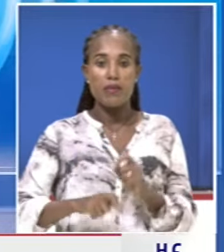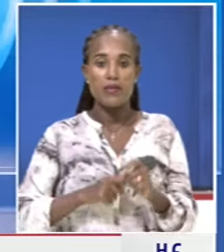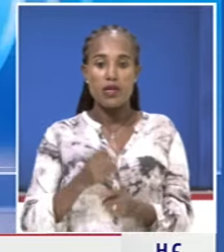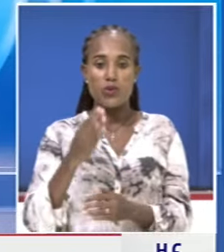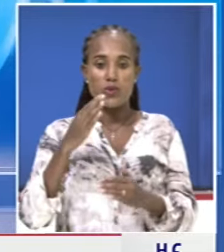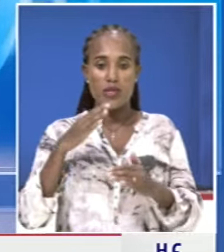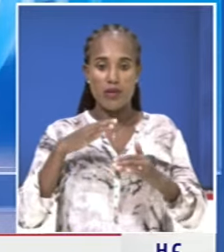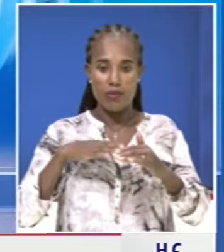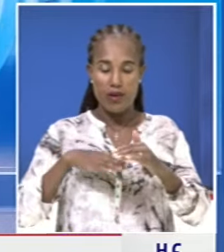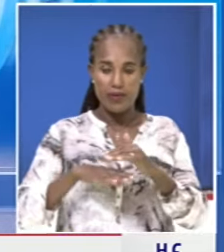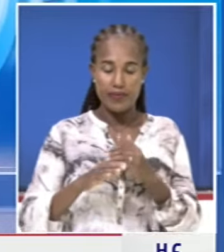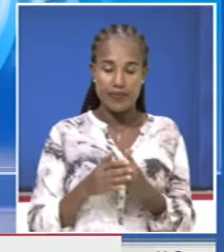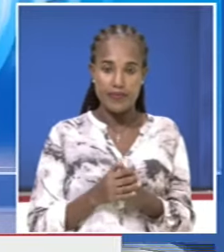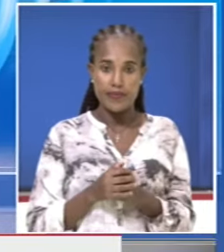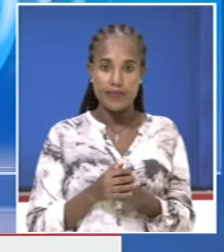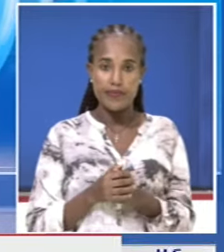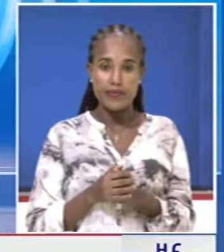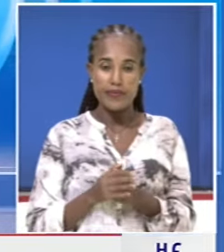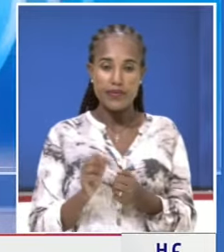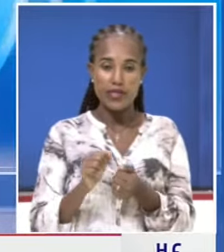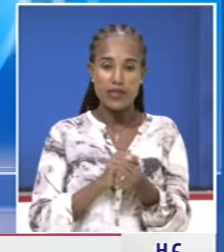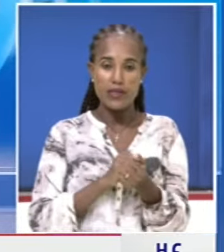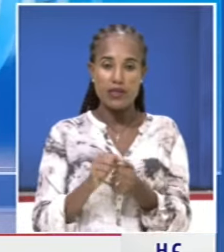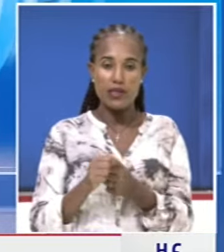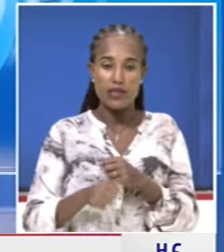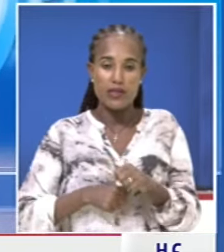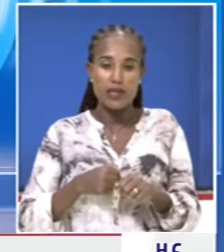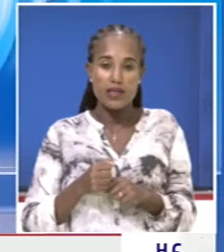የገባነው እልቂትና ሰቆቃ ግን